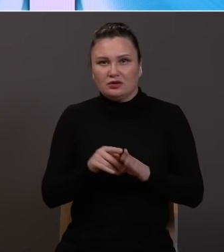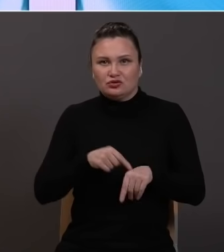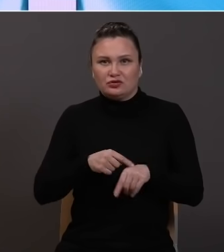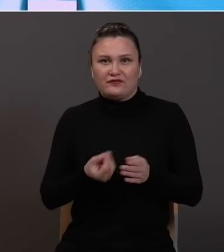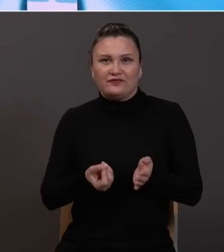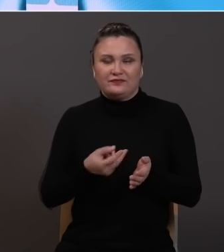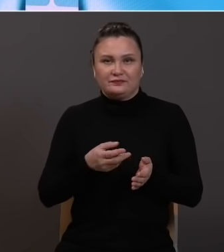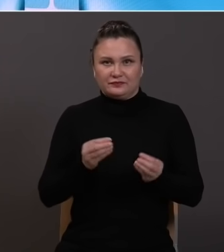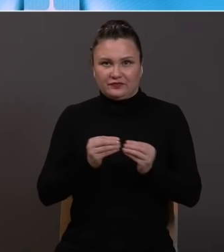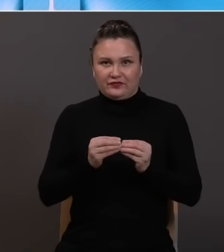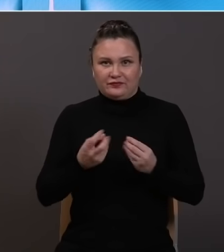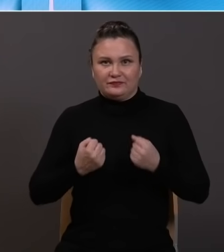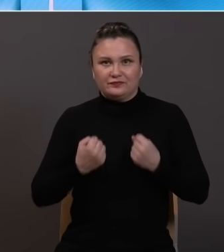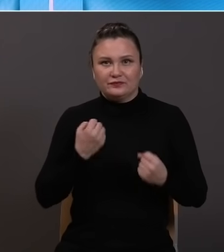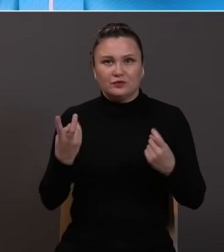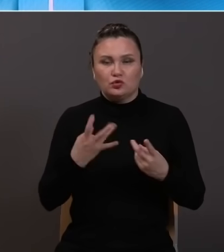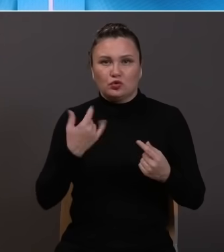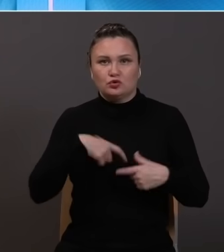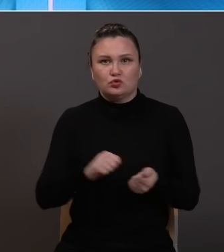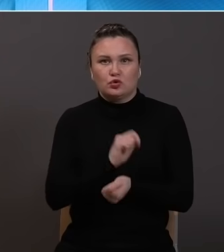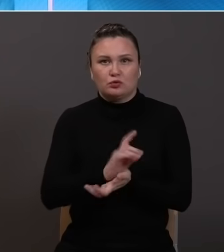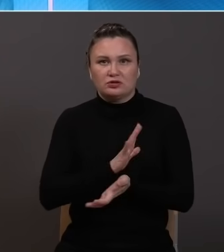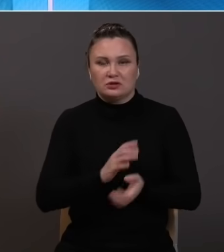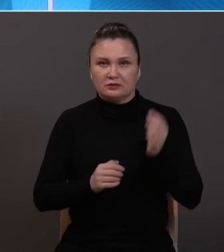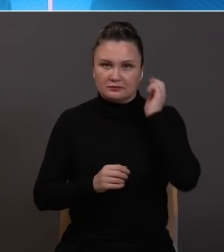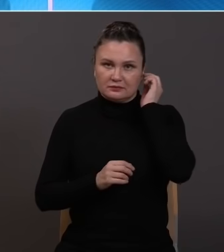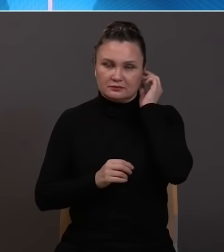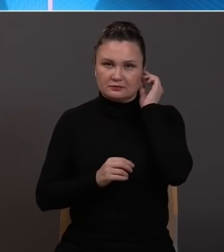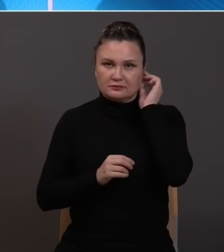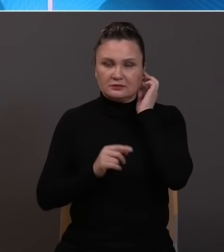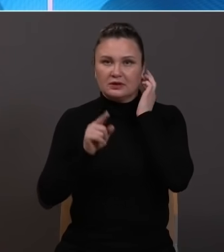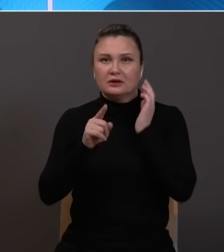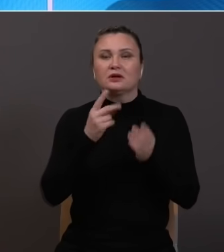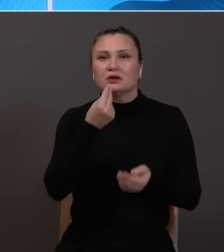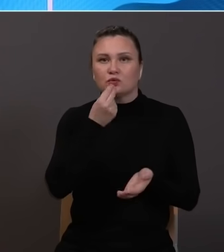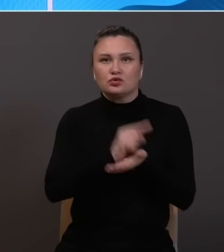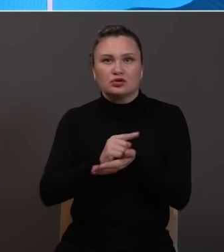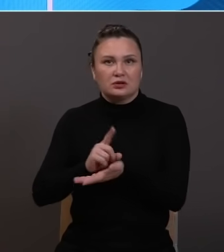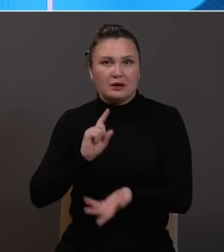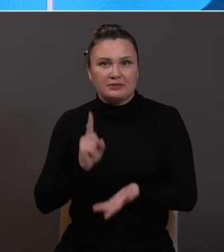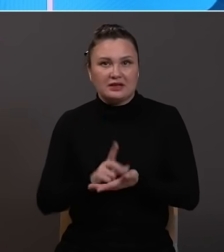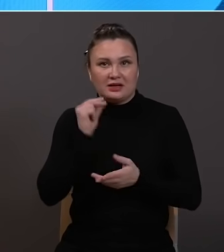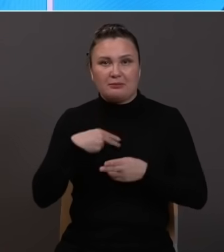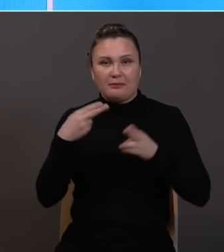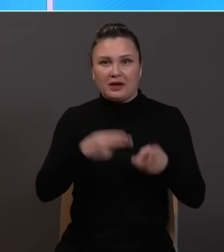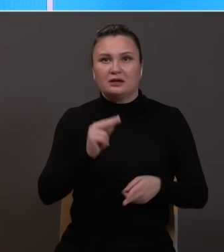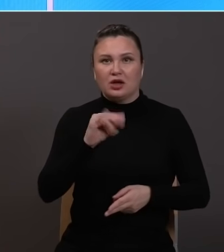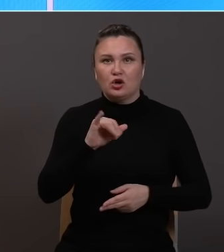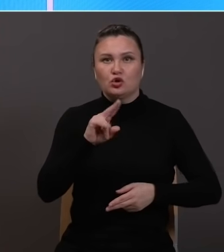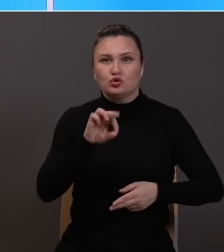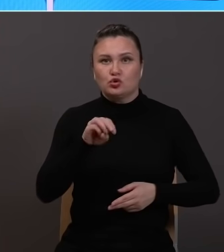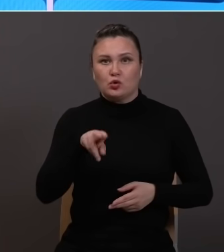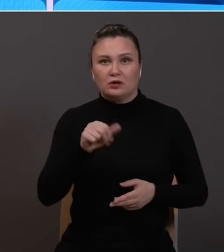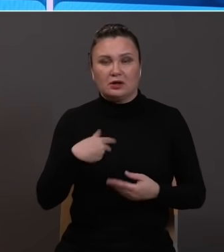ты вот в статике держишь, ты больше такое, и мышцы очень хорошо прорабатываются. Второй вопрос — это твой рацион, что ты ешь. Конечно, когда мы приехали на Чукотку, и